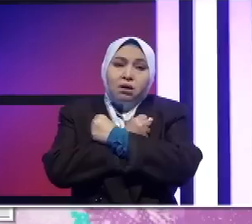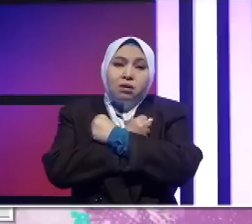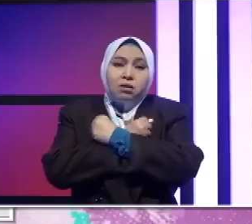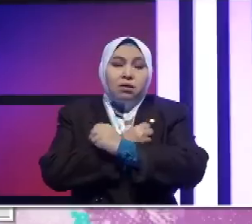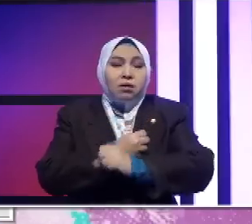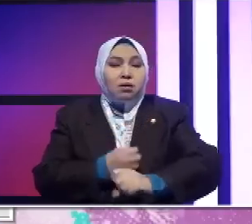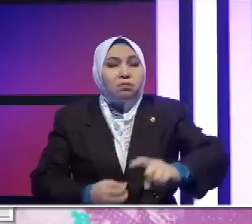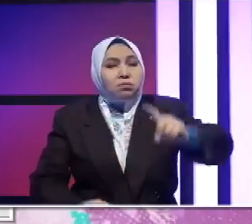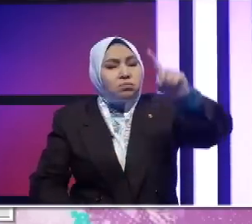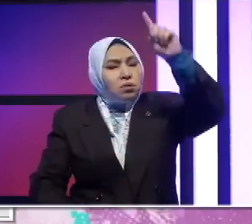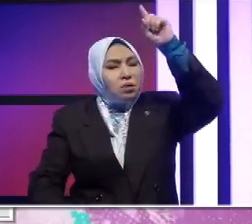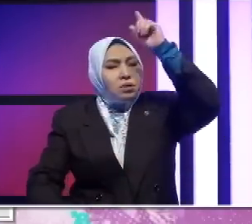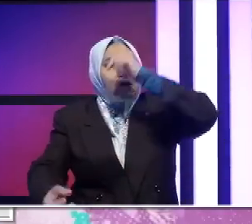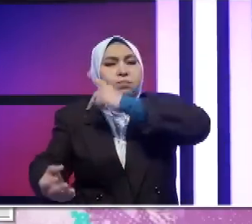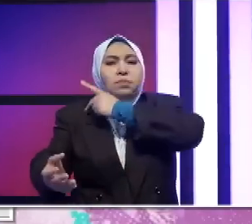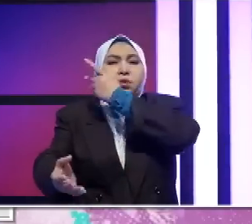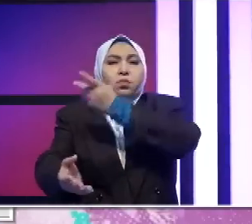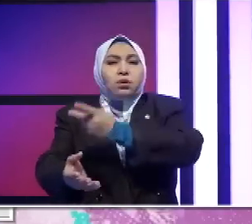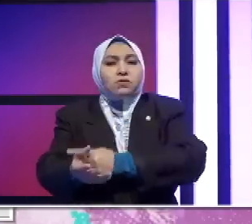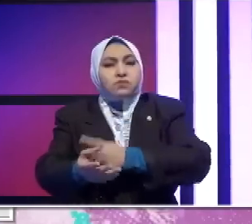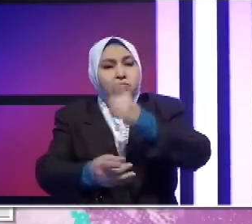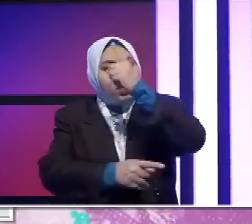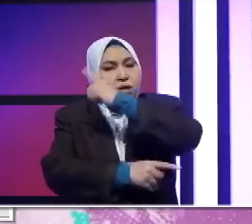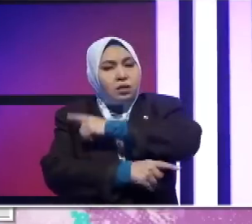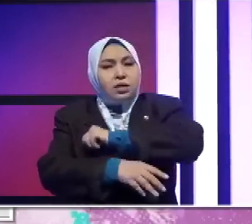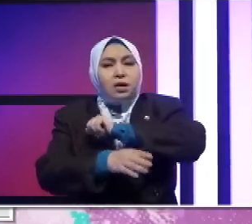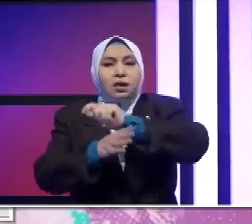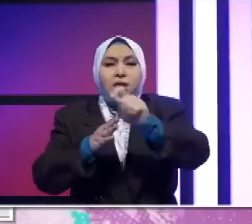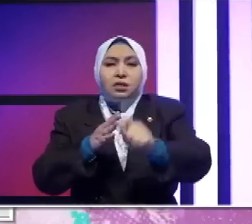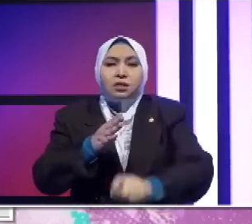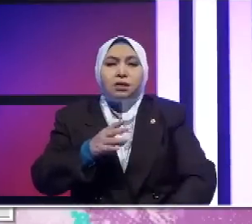الرحيم، مالك يوم